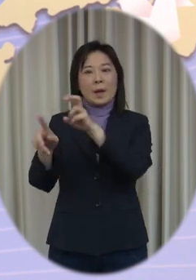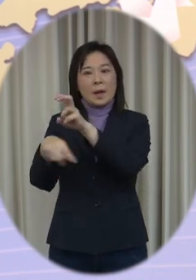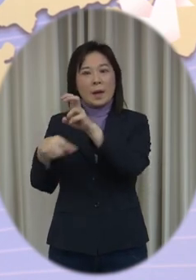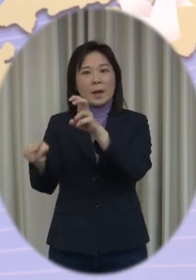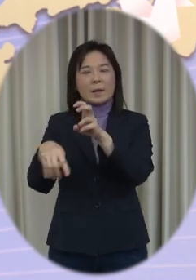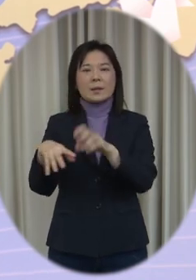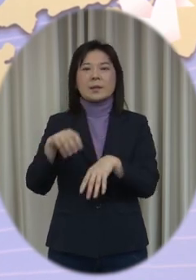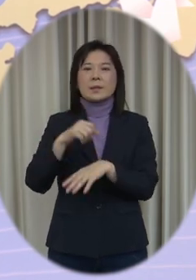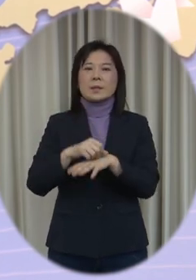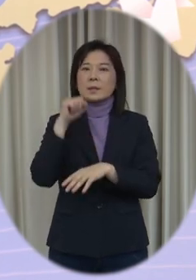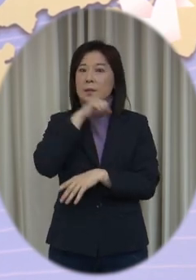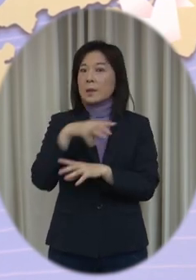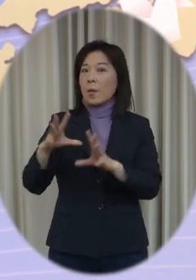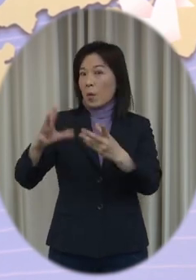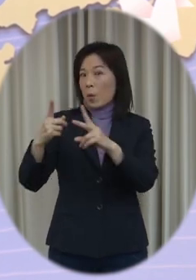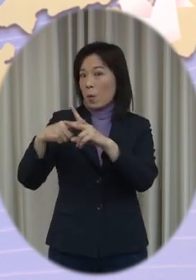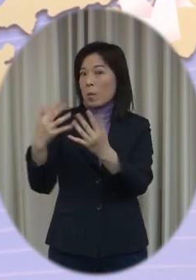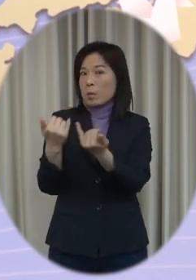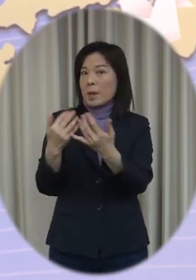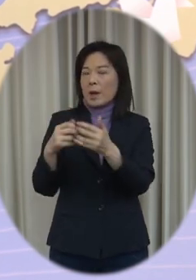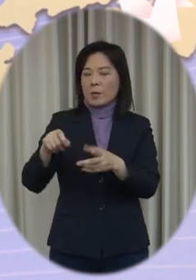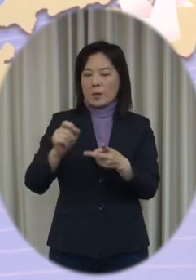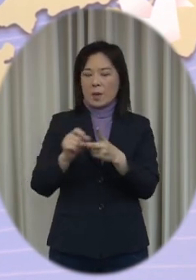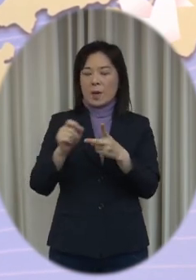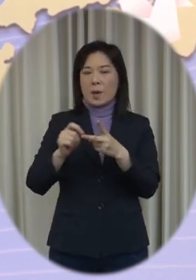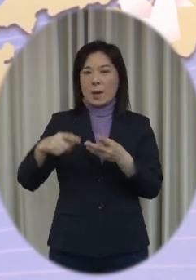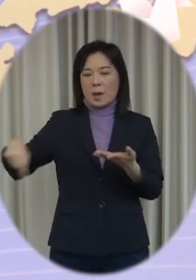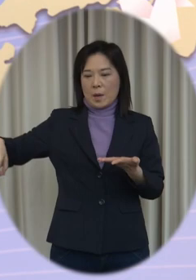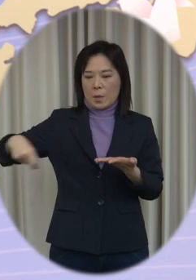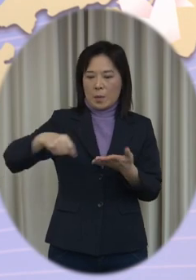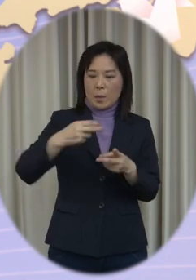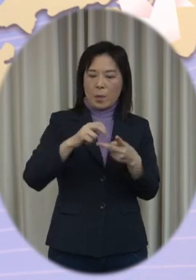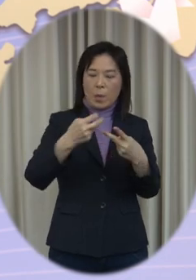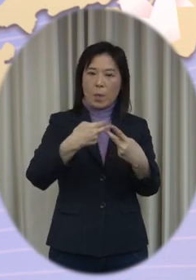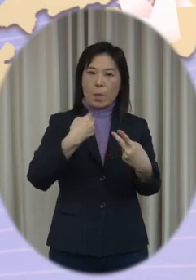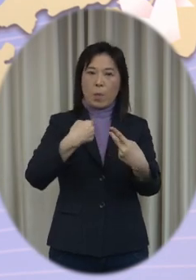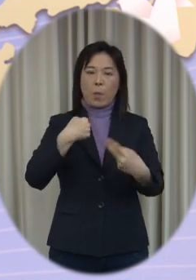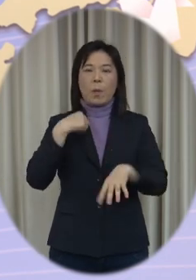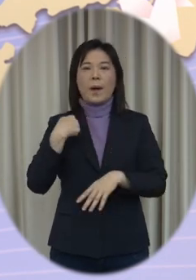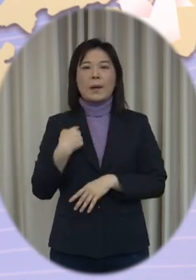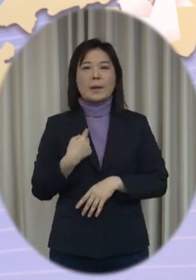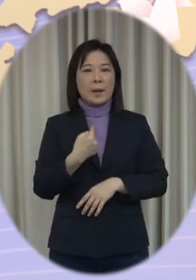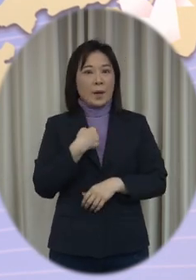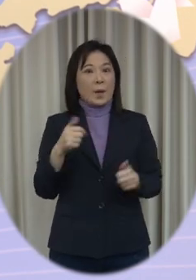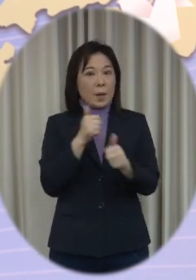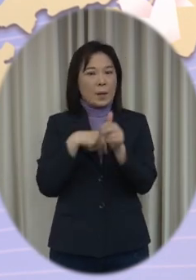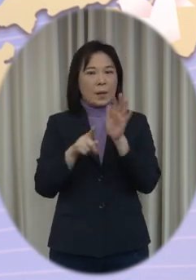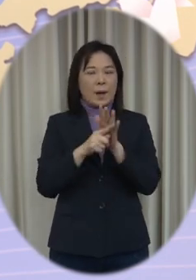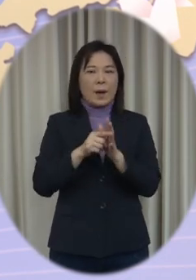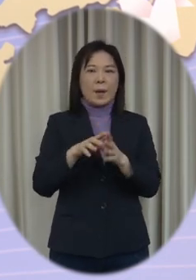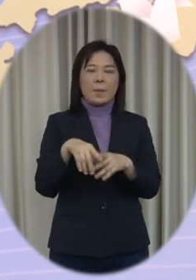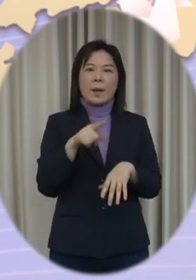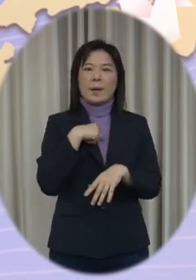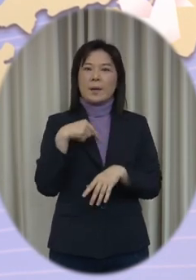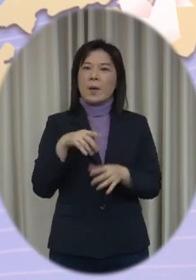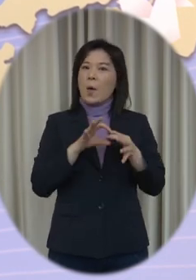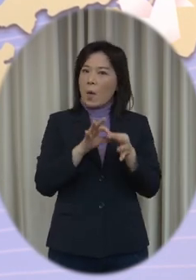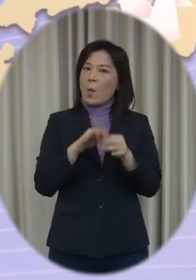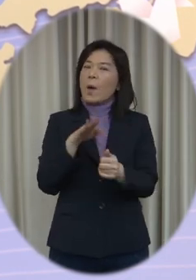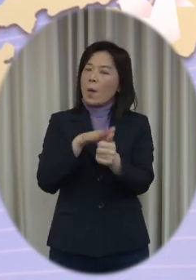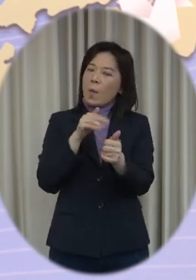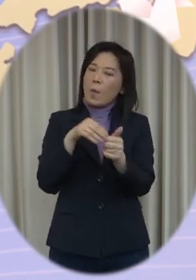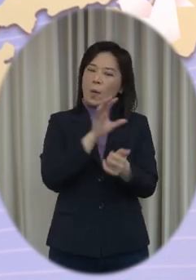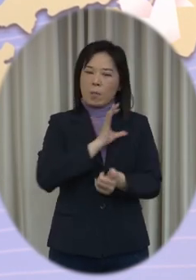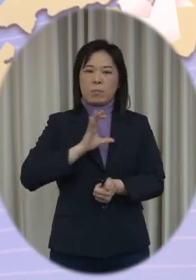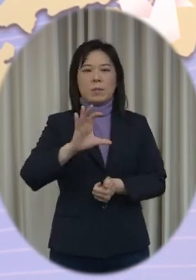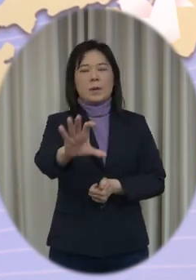写给我的信，希望我能代替他们将台湾关怀慰问的意思转达给灾区